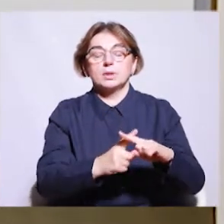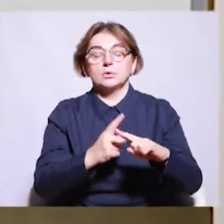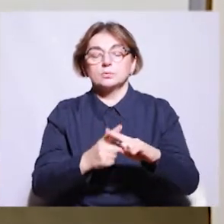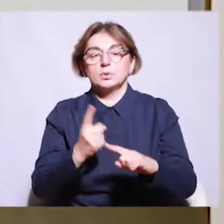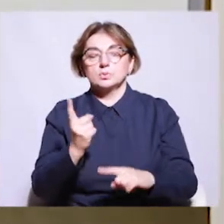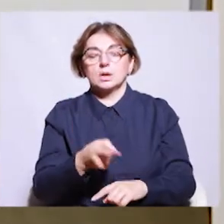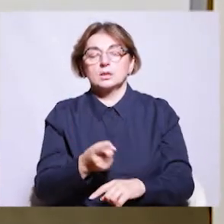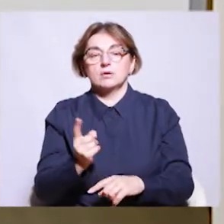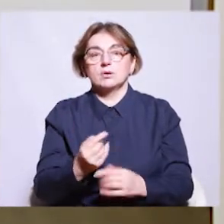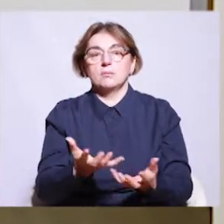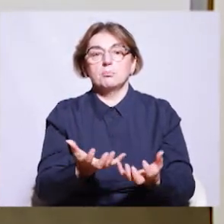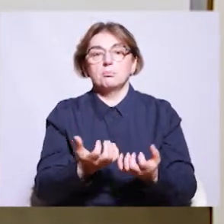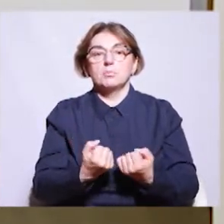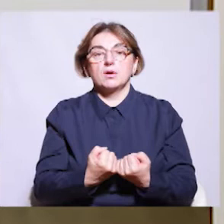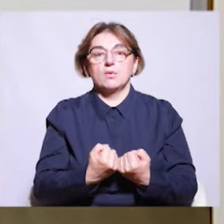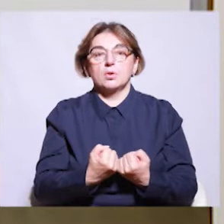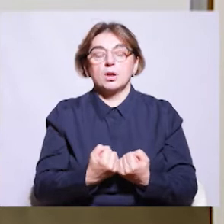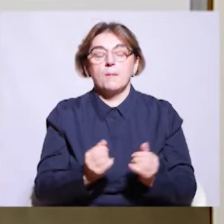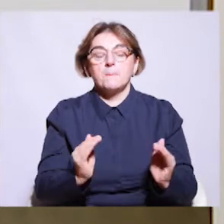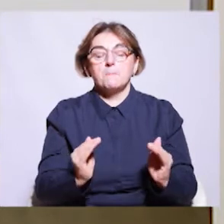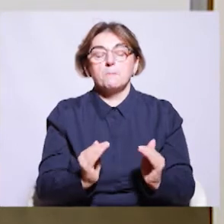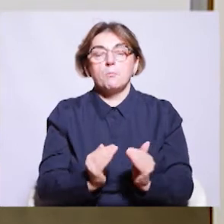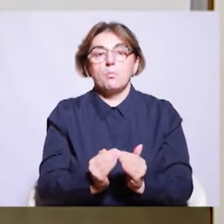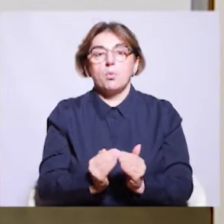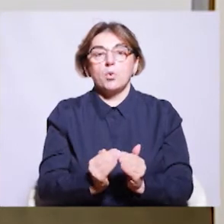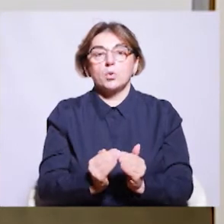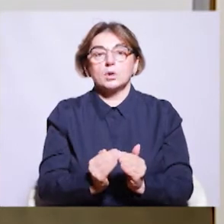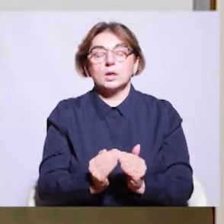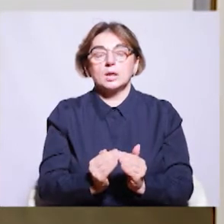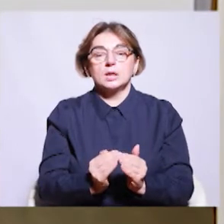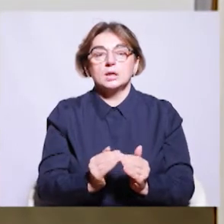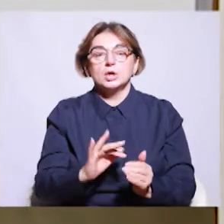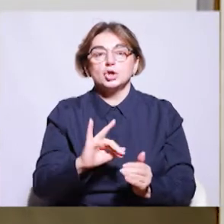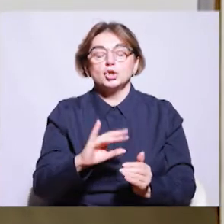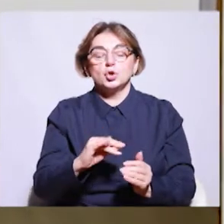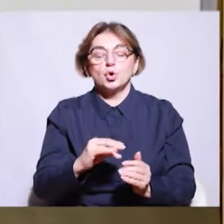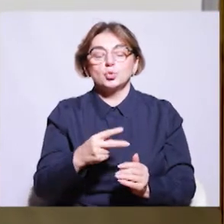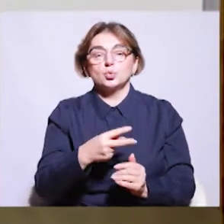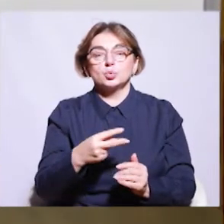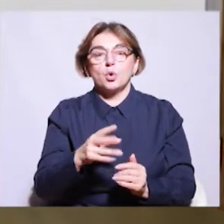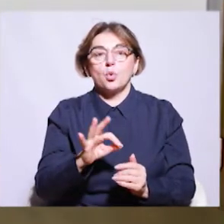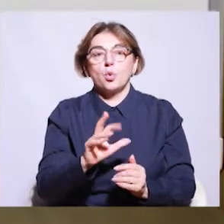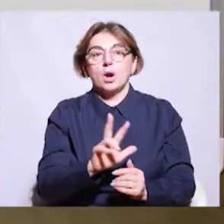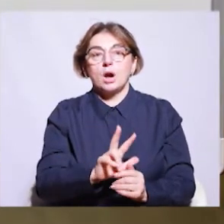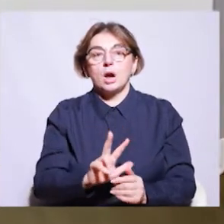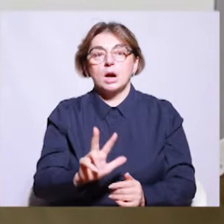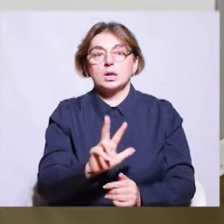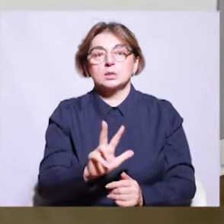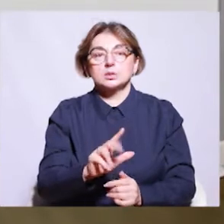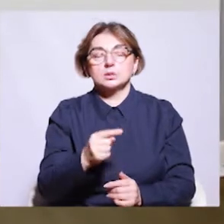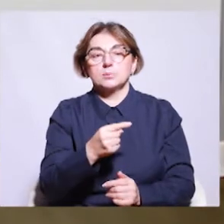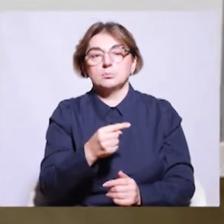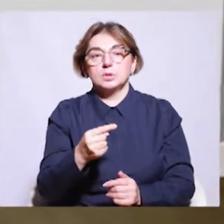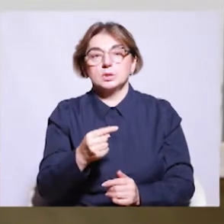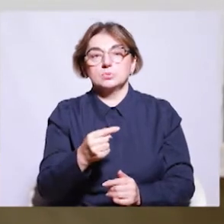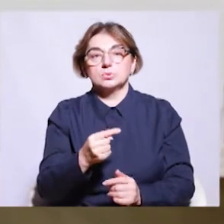გადავხაზავთ, მივიღებთ მოკლე იონურ ტოლობას. ოაშის